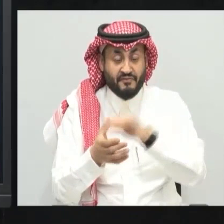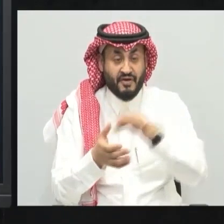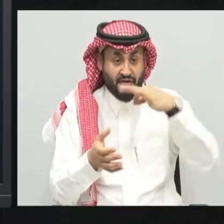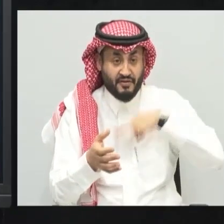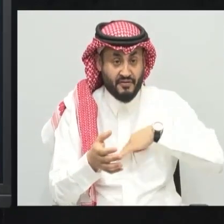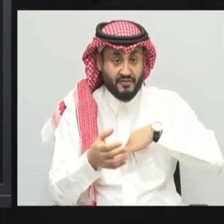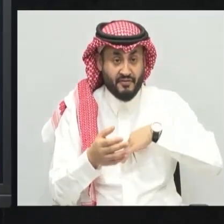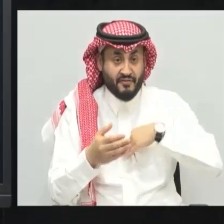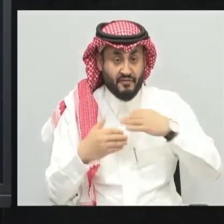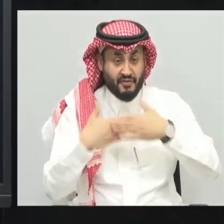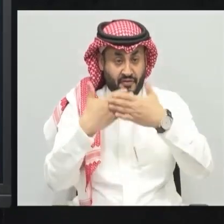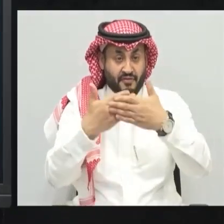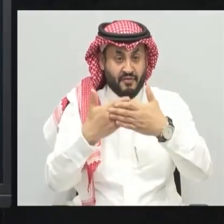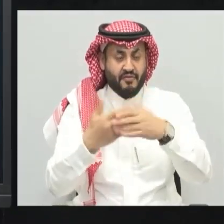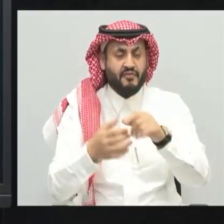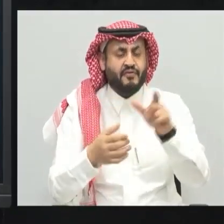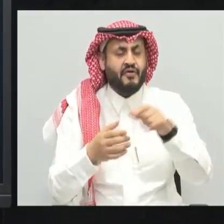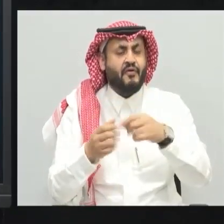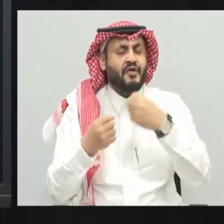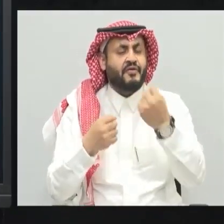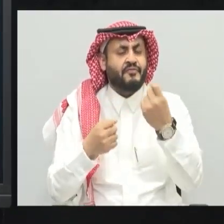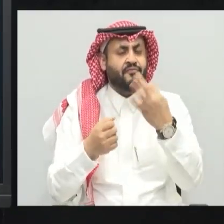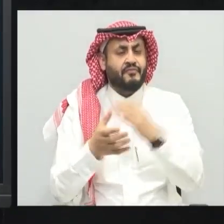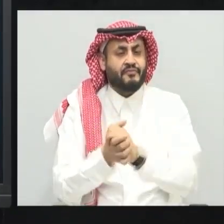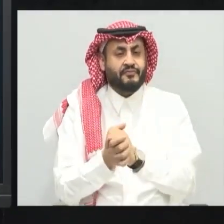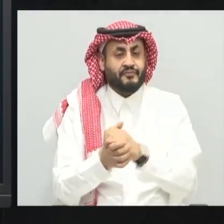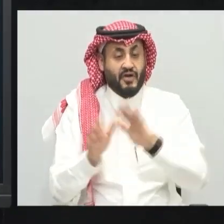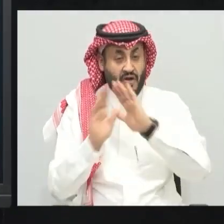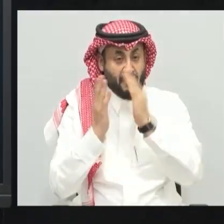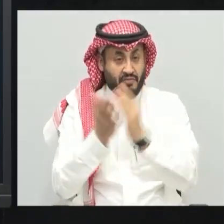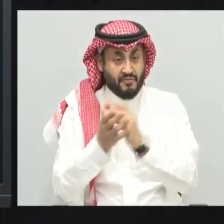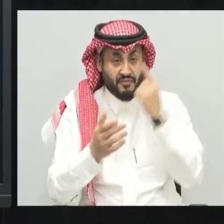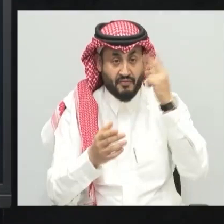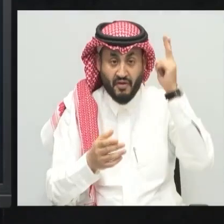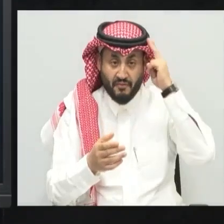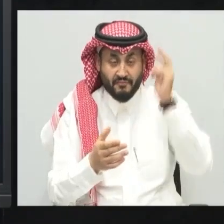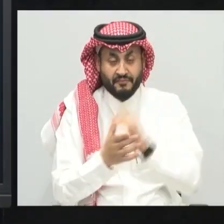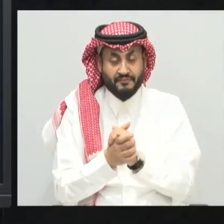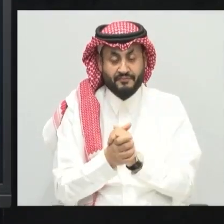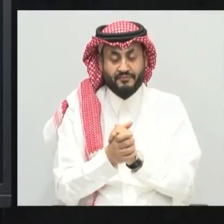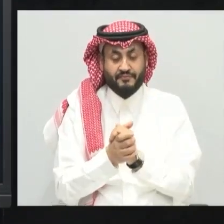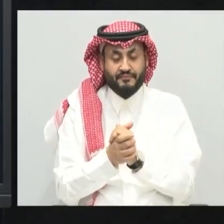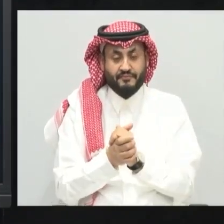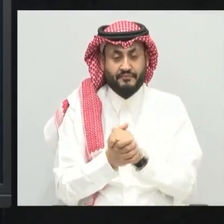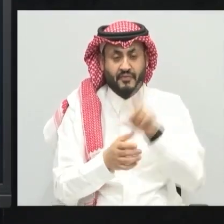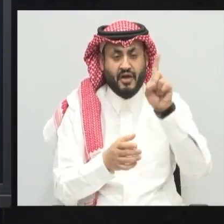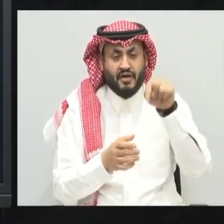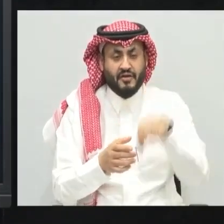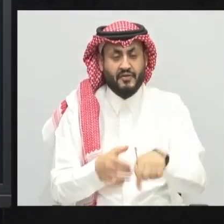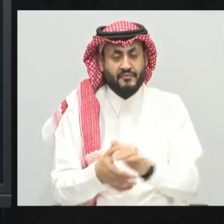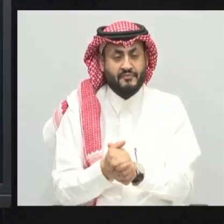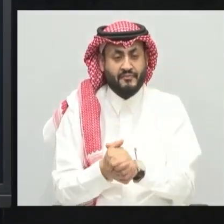وتحقق النجاحات على مستواك الفردي وكذلك على مستوى وطنك اليوم باذن الله عز وجل